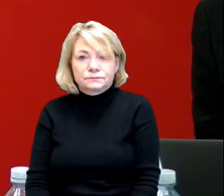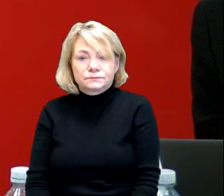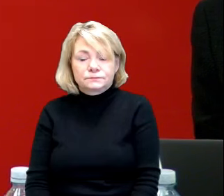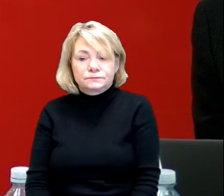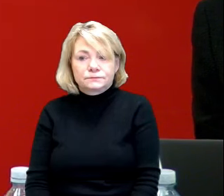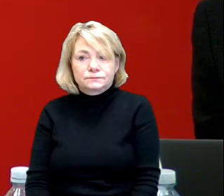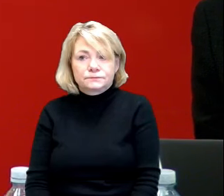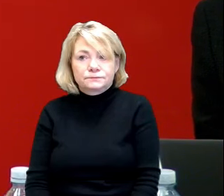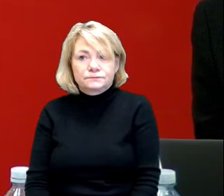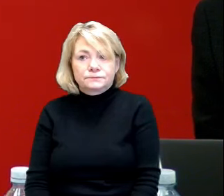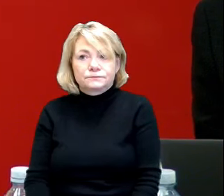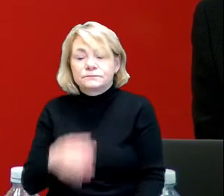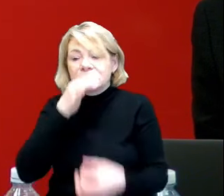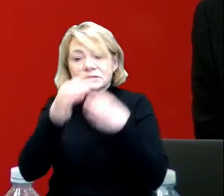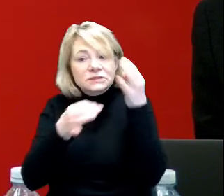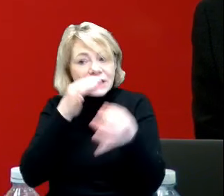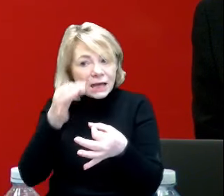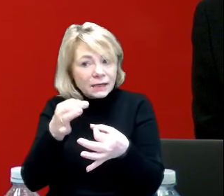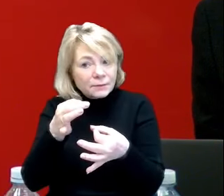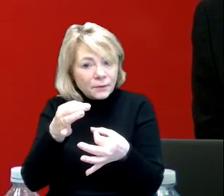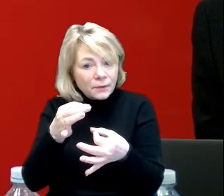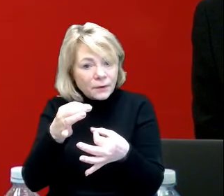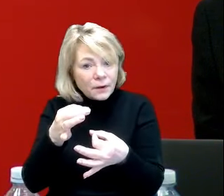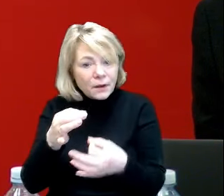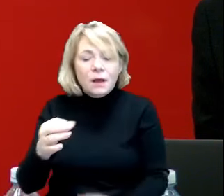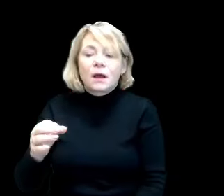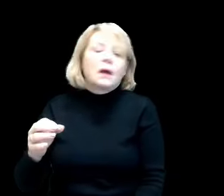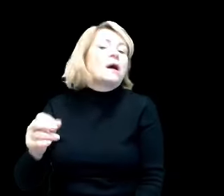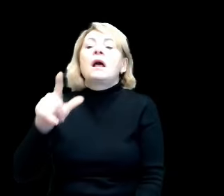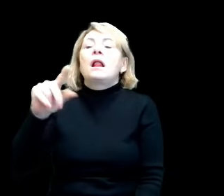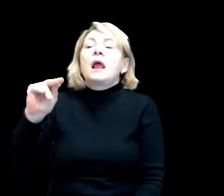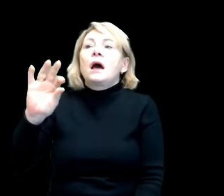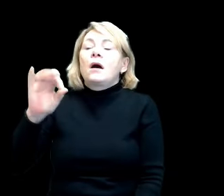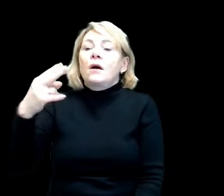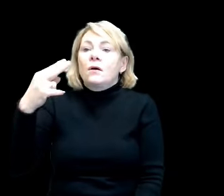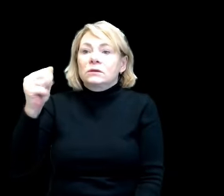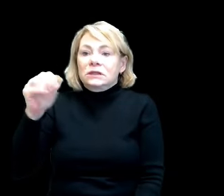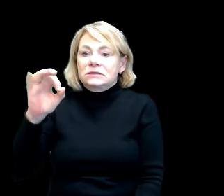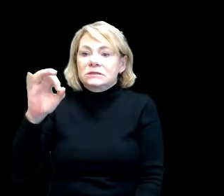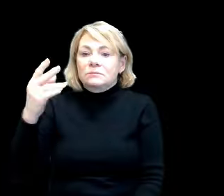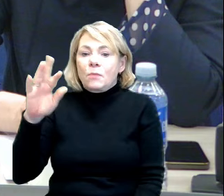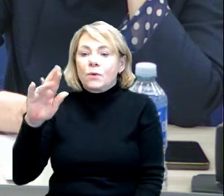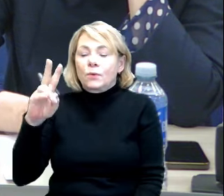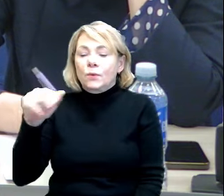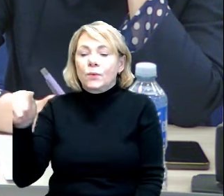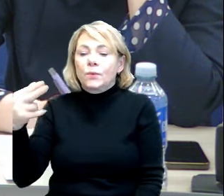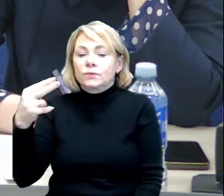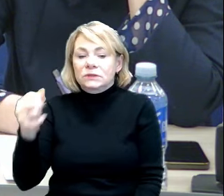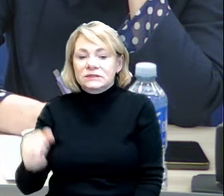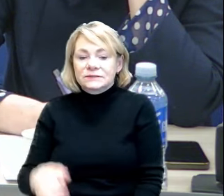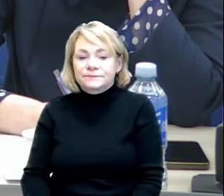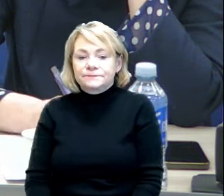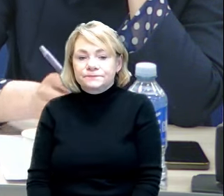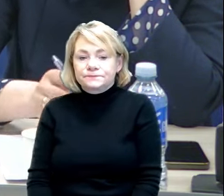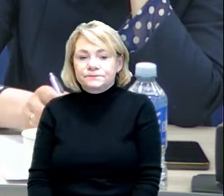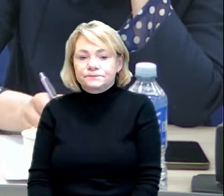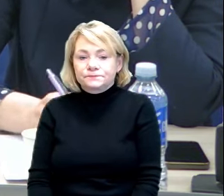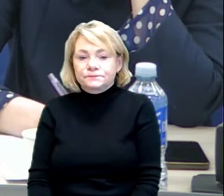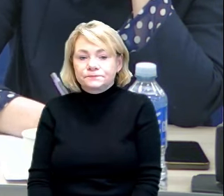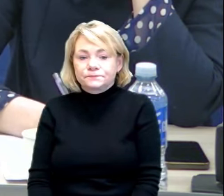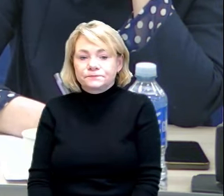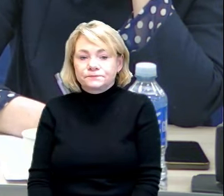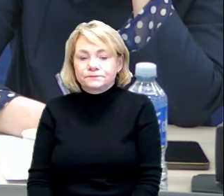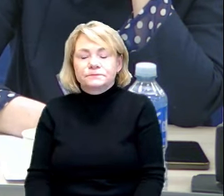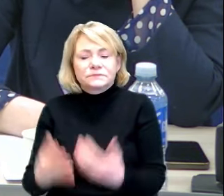pasisakymų a leunas makūnas prašau taip e skaičiavimo